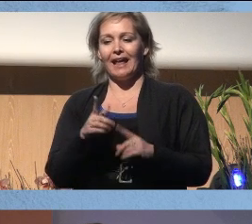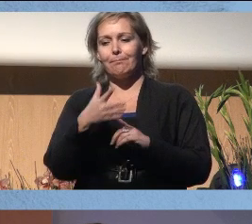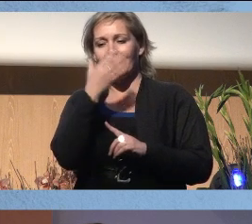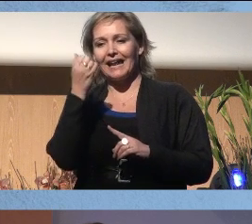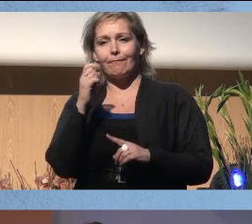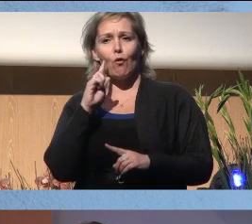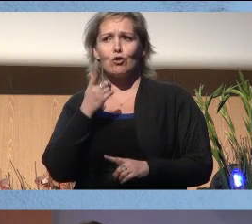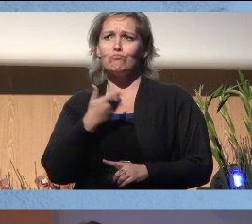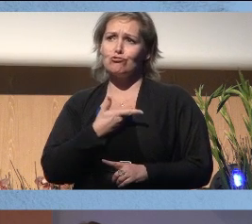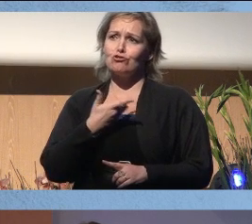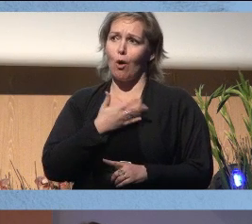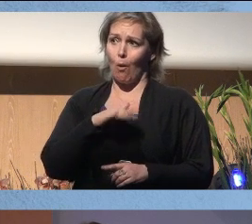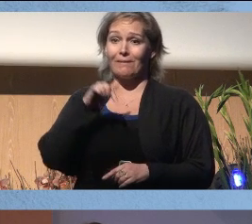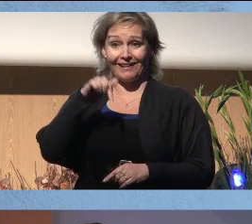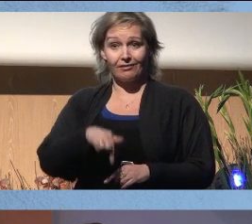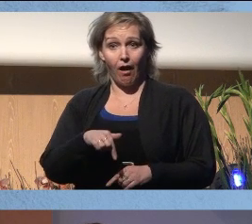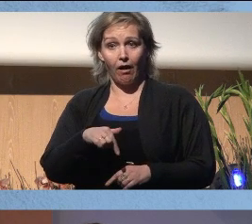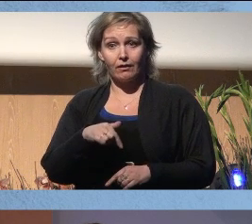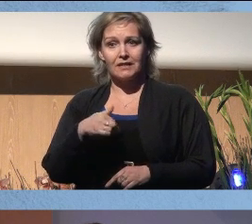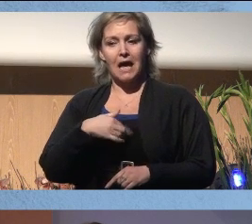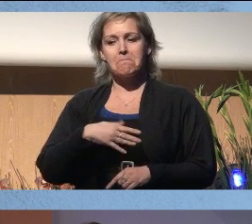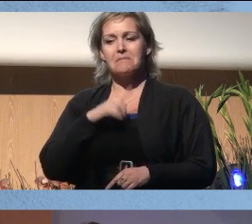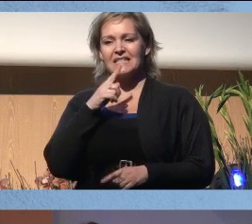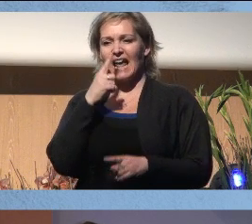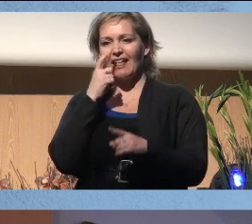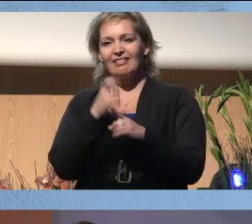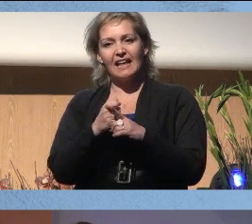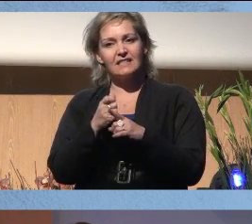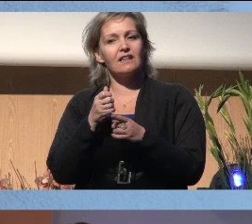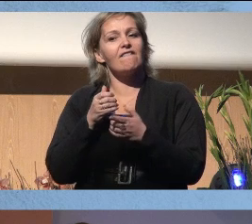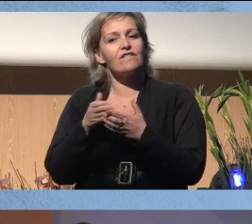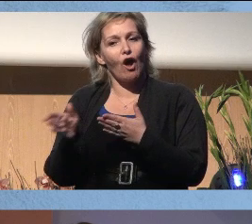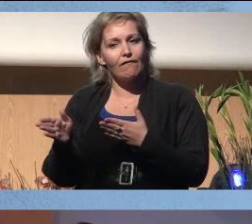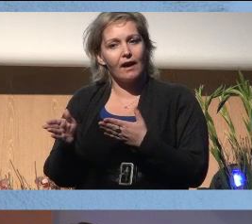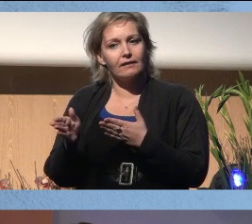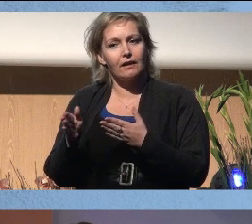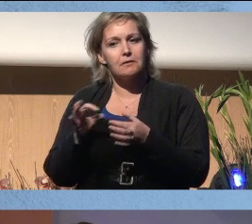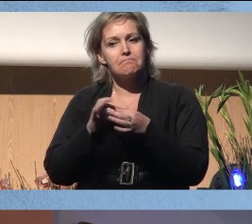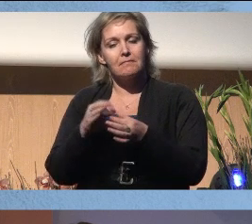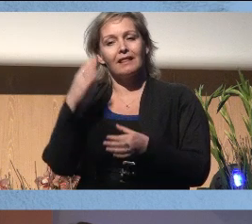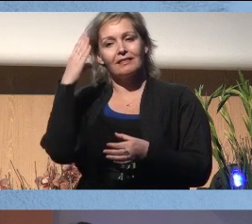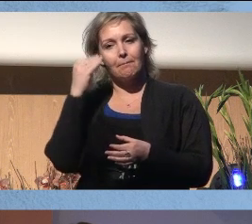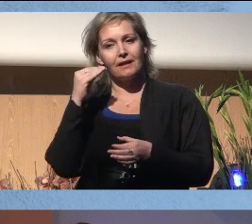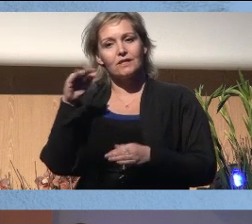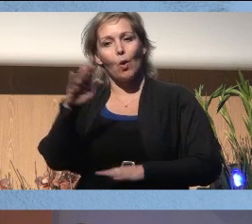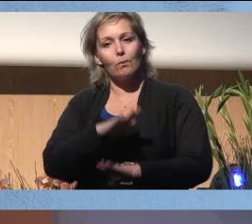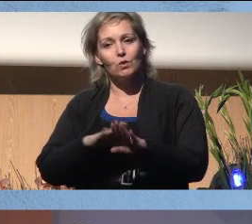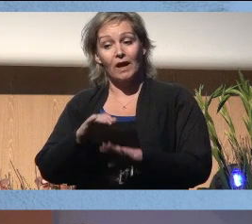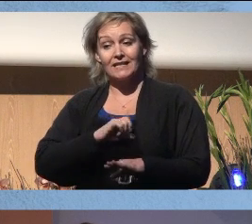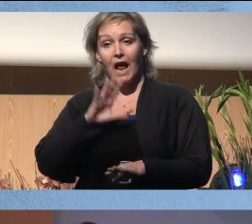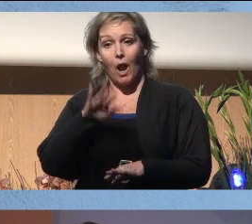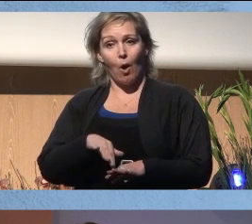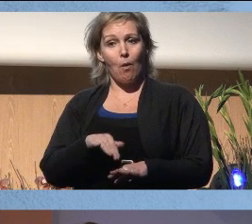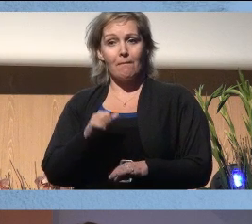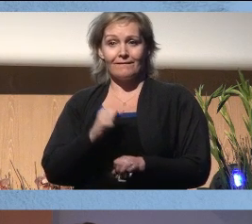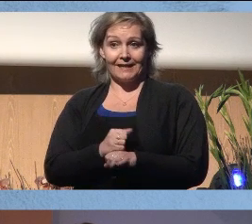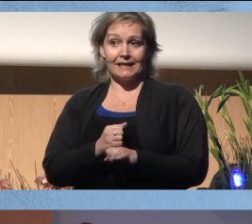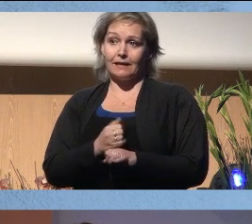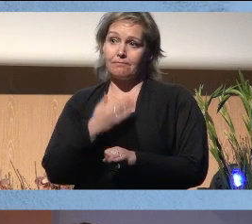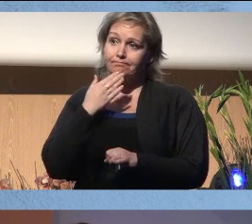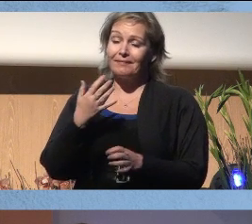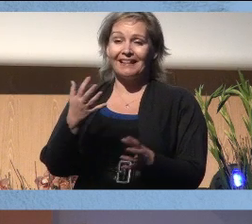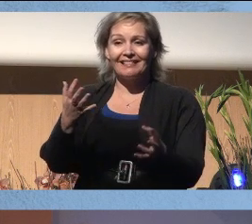vi har hørt mye om i dag, men som jeg vil hevde nesten fraværende i demensomsorgen. Selv om det en gryende